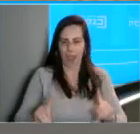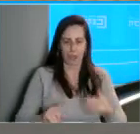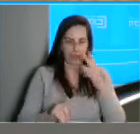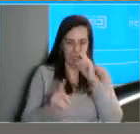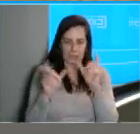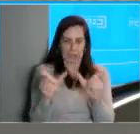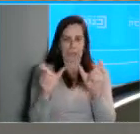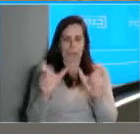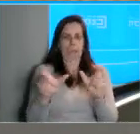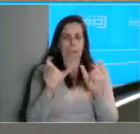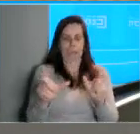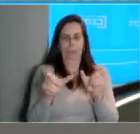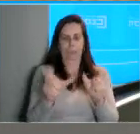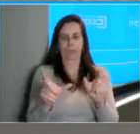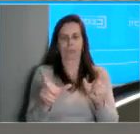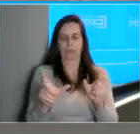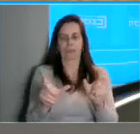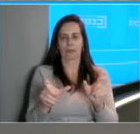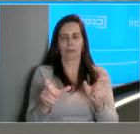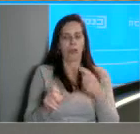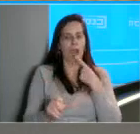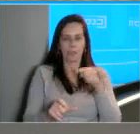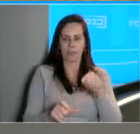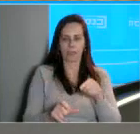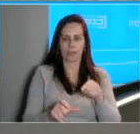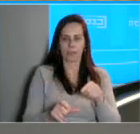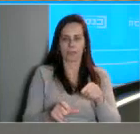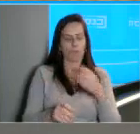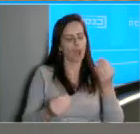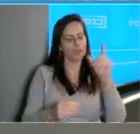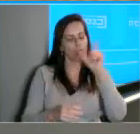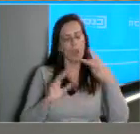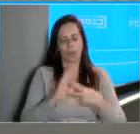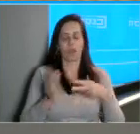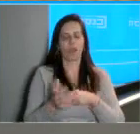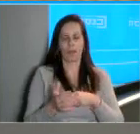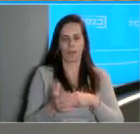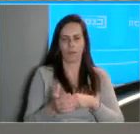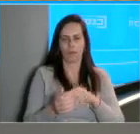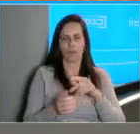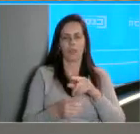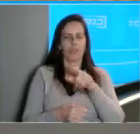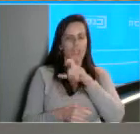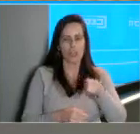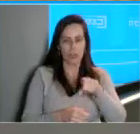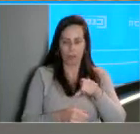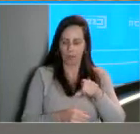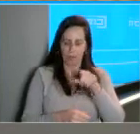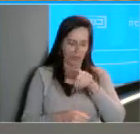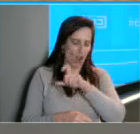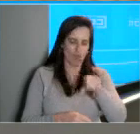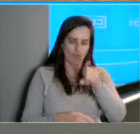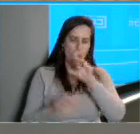שמנסה לבלום את כניסת המאגרים לשטחה, אמרה כי זה היה מהלך מתוכנן של טורקיה, שאותה האשימה בהדרכה ישירה